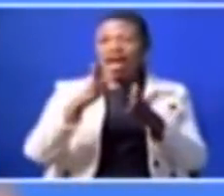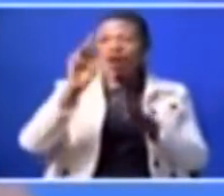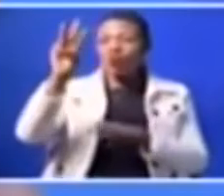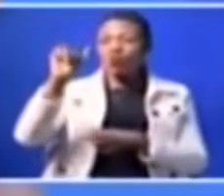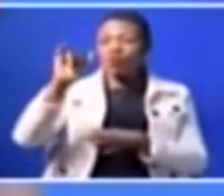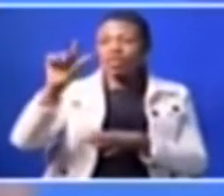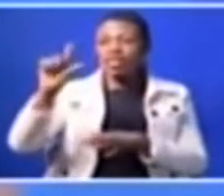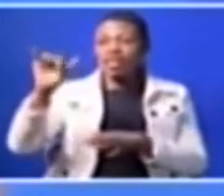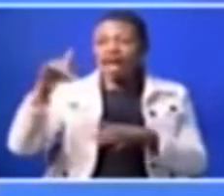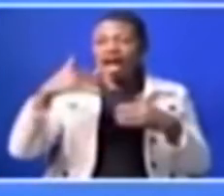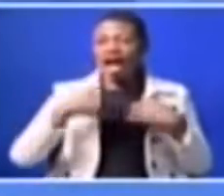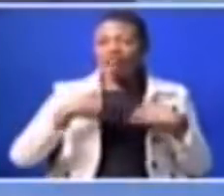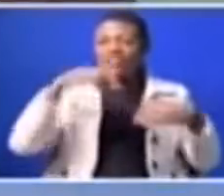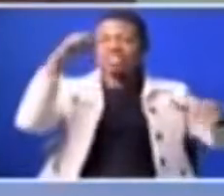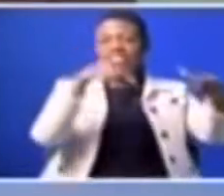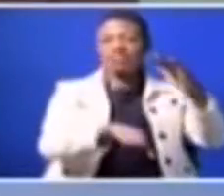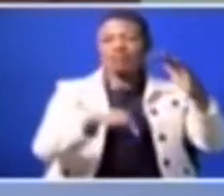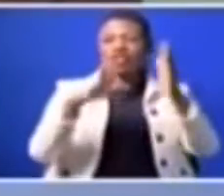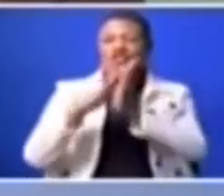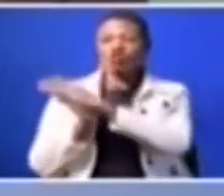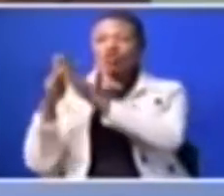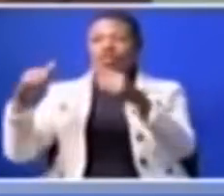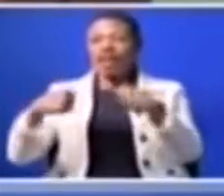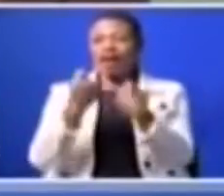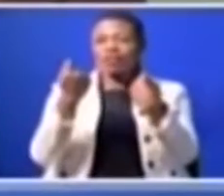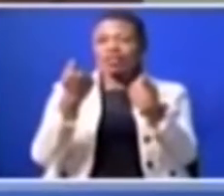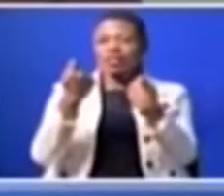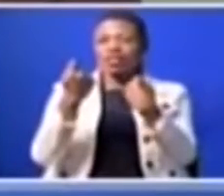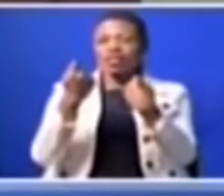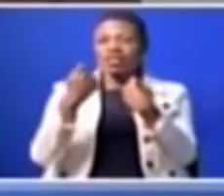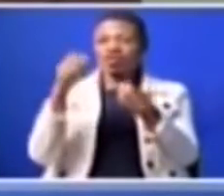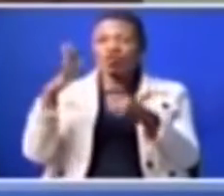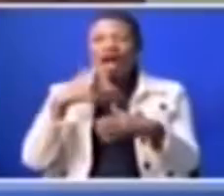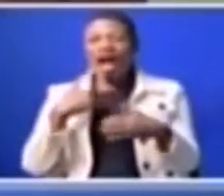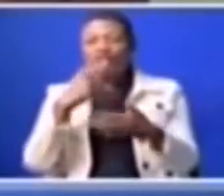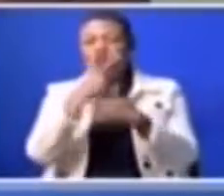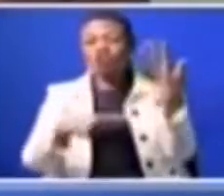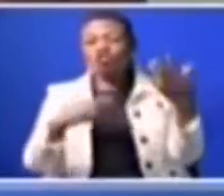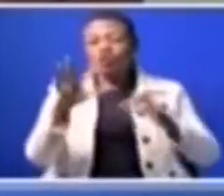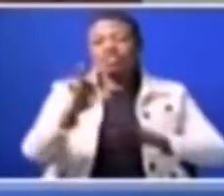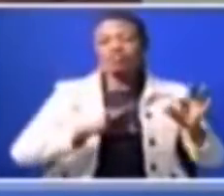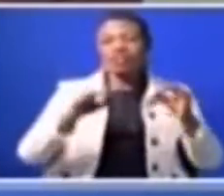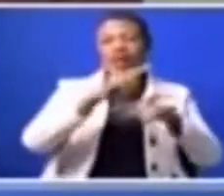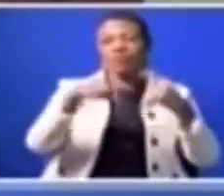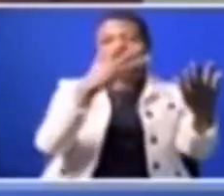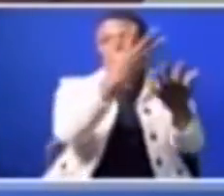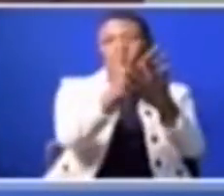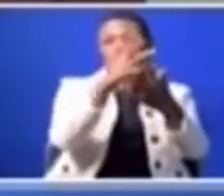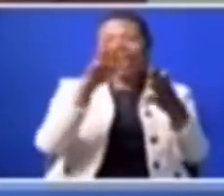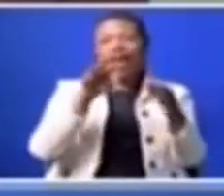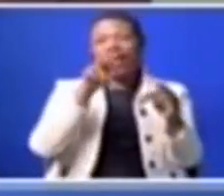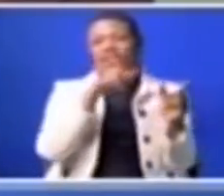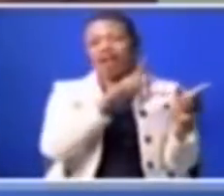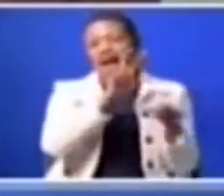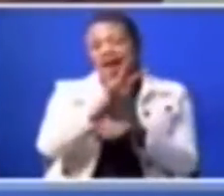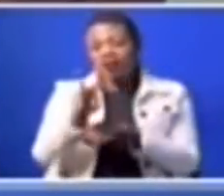Lusige atuarifu na mengi zaidi ambayo yamejitokeza jioni hii. Willy Lusige, unayapi ya kutueleza kuambatana na kukamatwa na kuhojiwa kwa